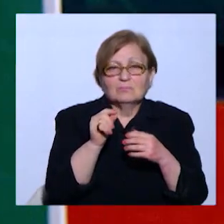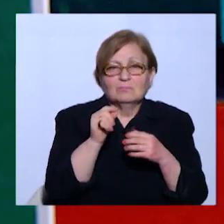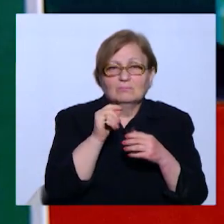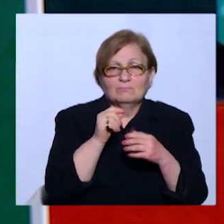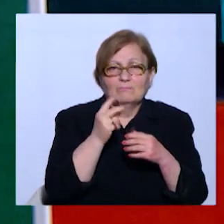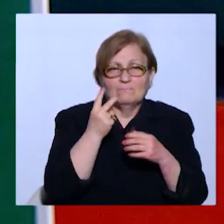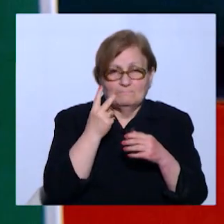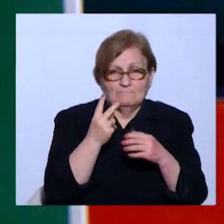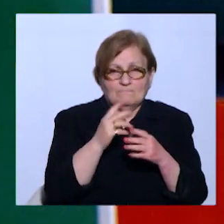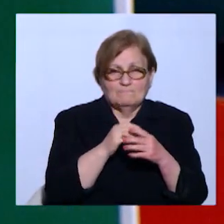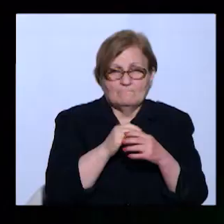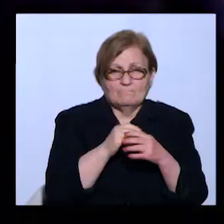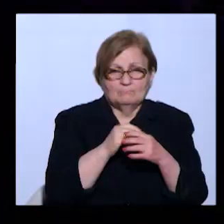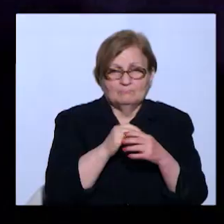მარტივია.